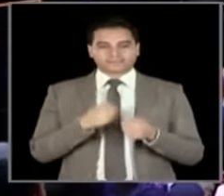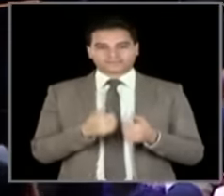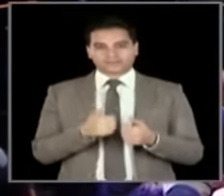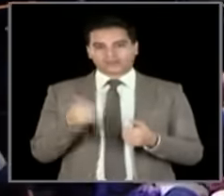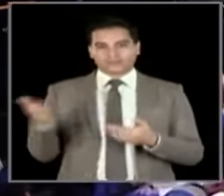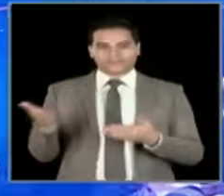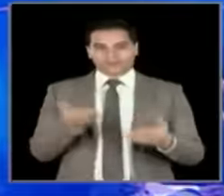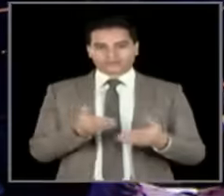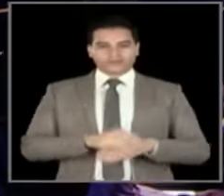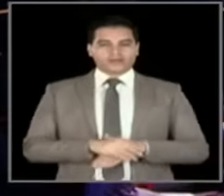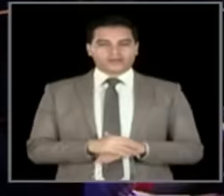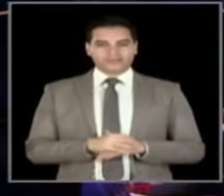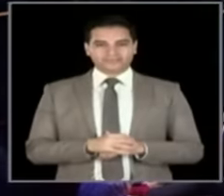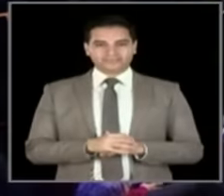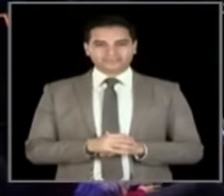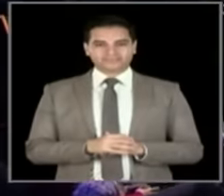تاني. اتفضل مكاني.